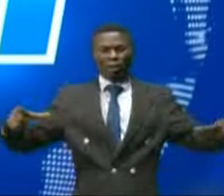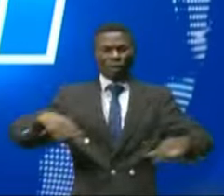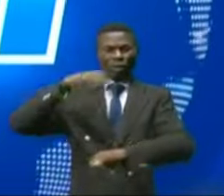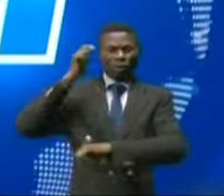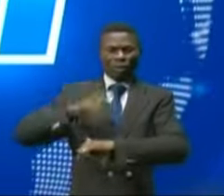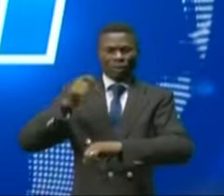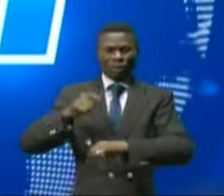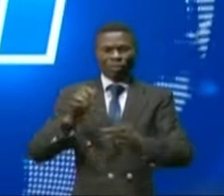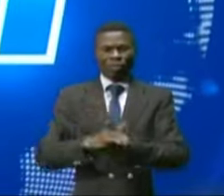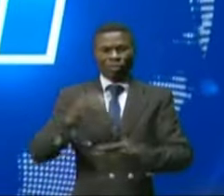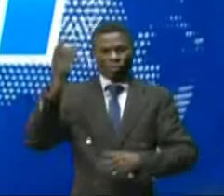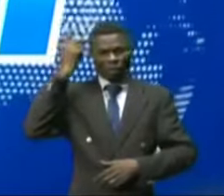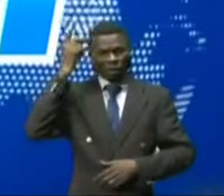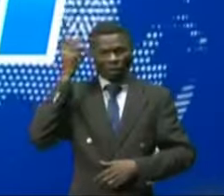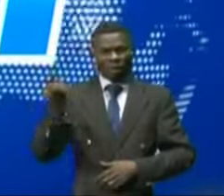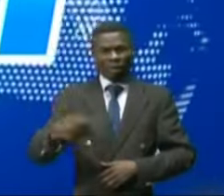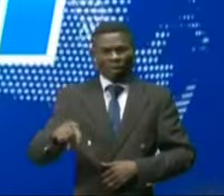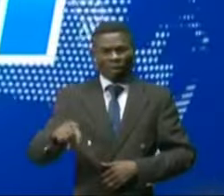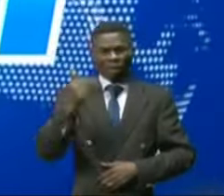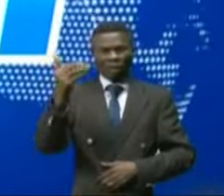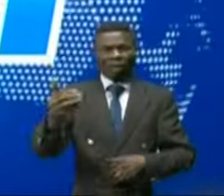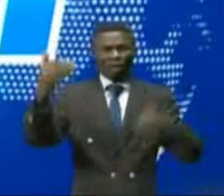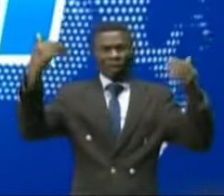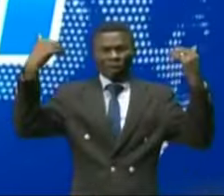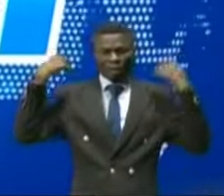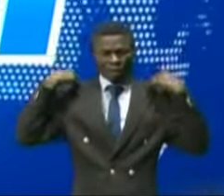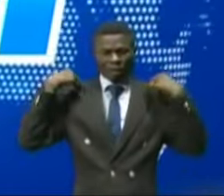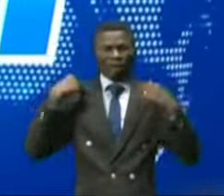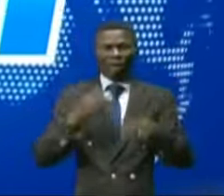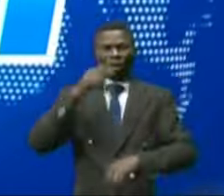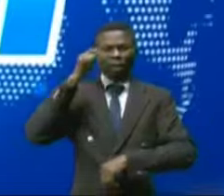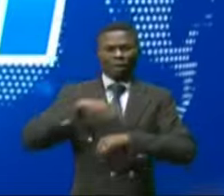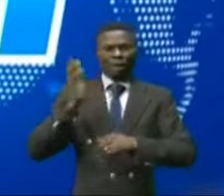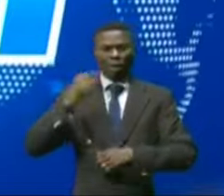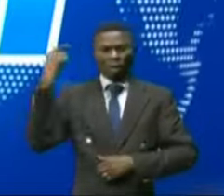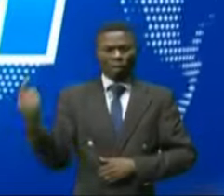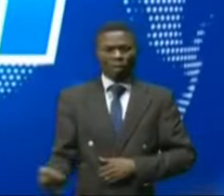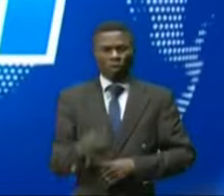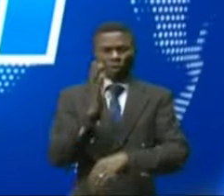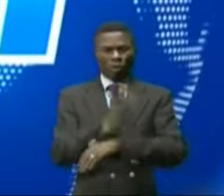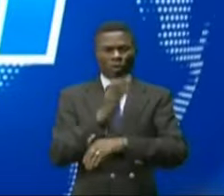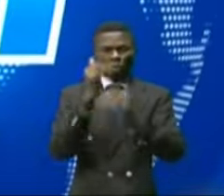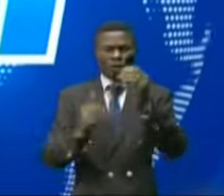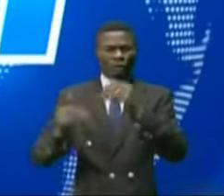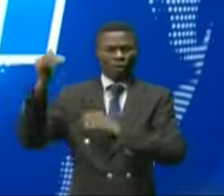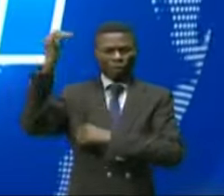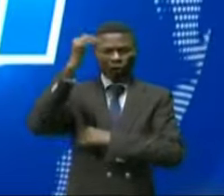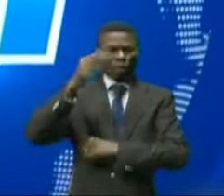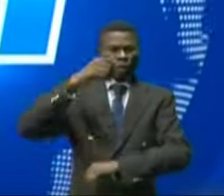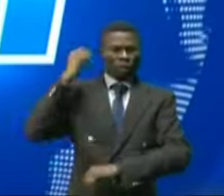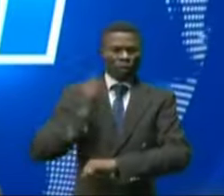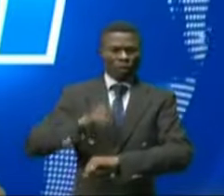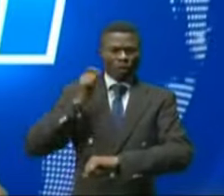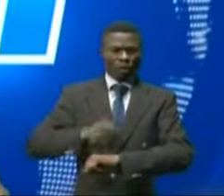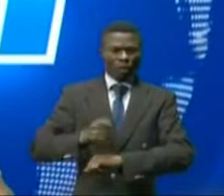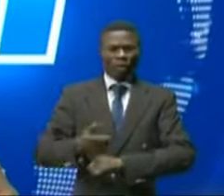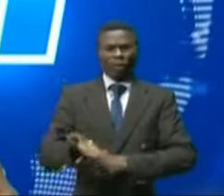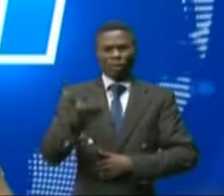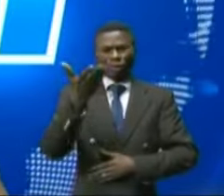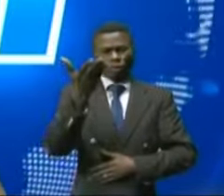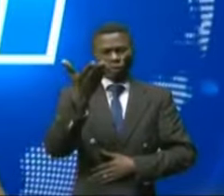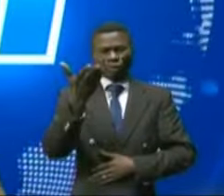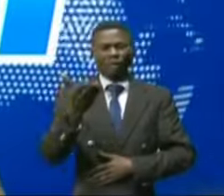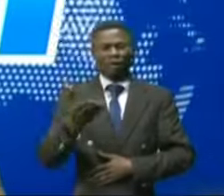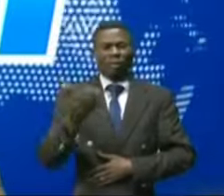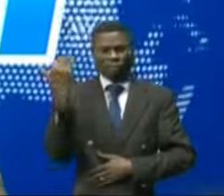cour d'appel de Kinshasa Gombe devant les autorités du secrétariat permanent du Conseil supérieur de la magistrature. Edith Chala était là pour